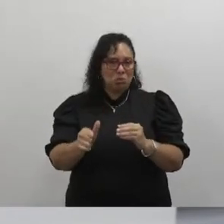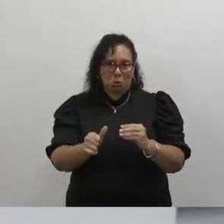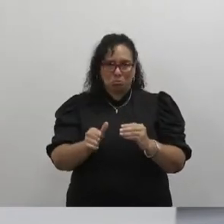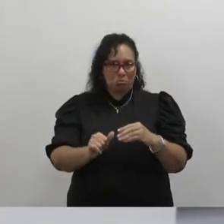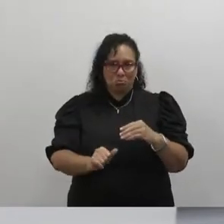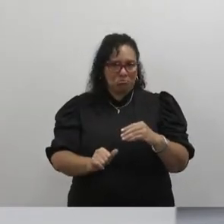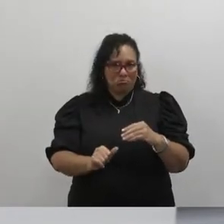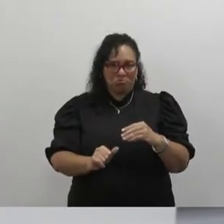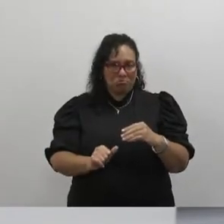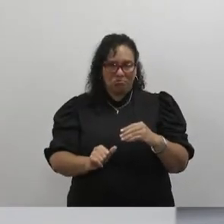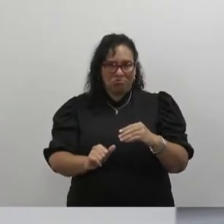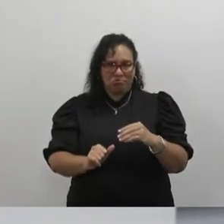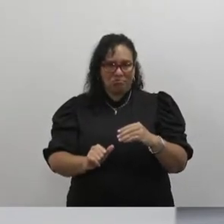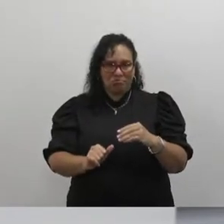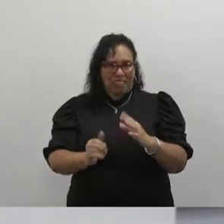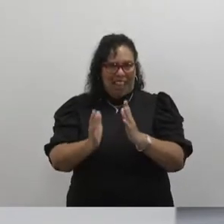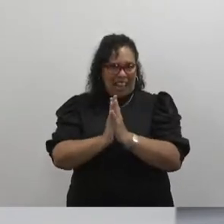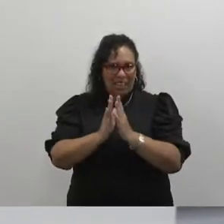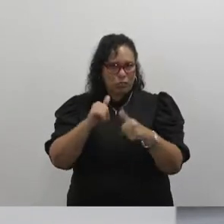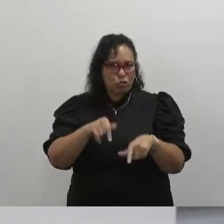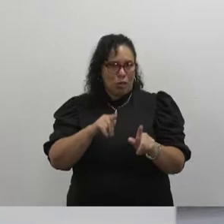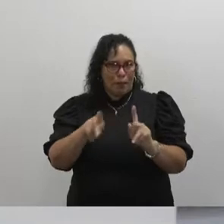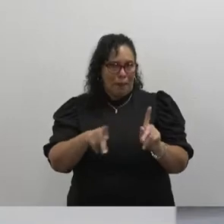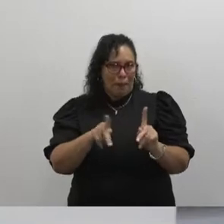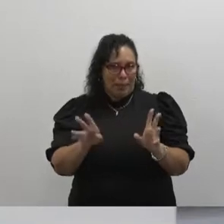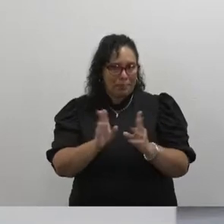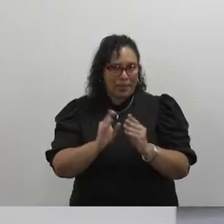chua bà chung lòng nó dương miên xùm nua chỉ tráng